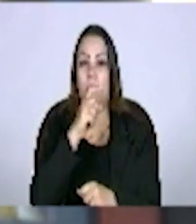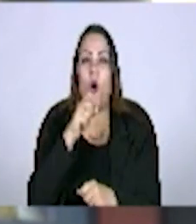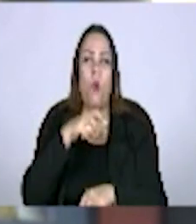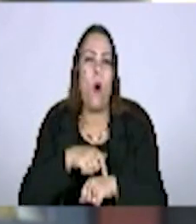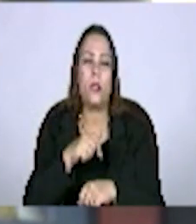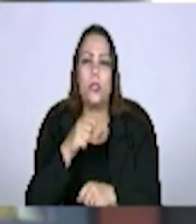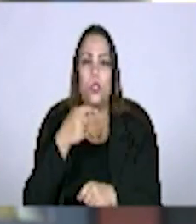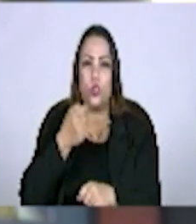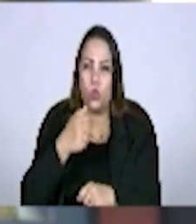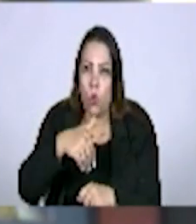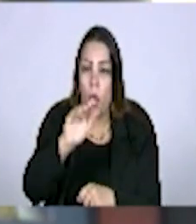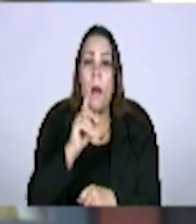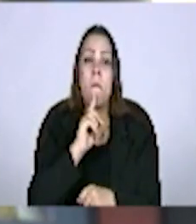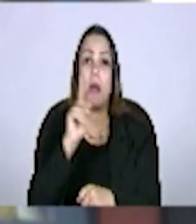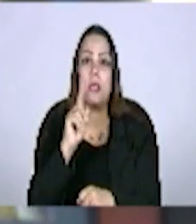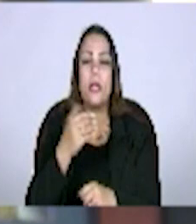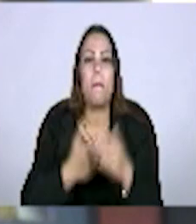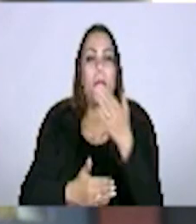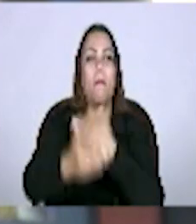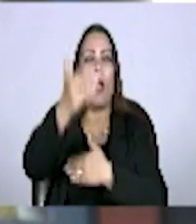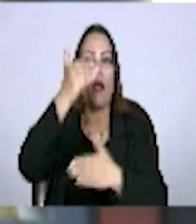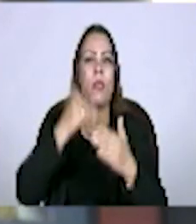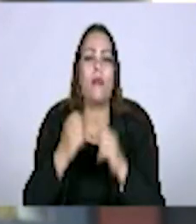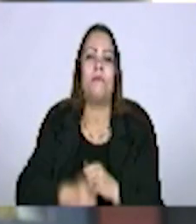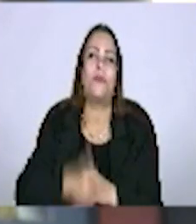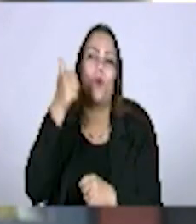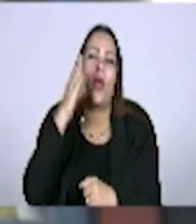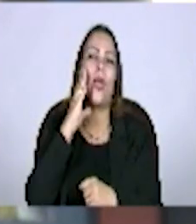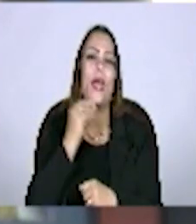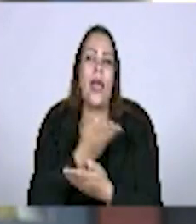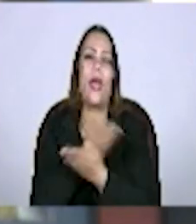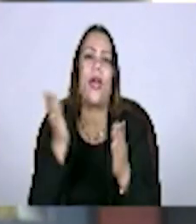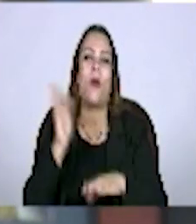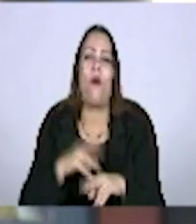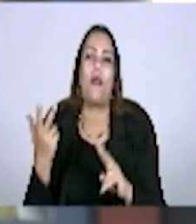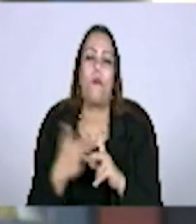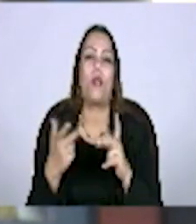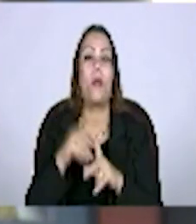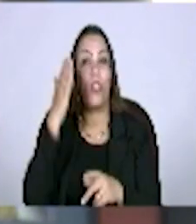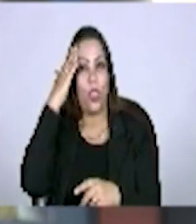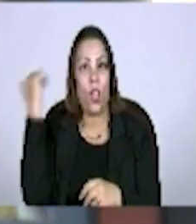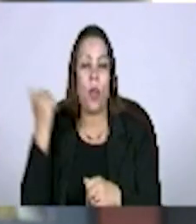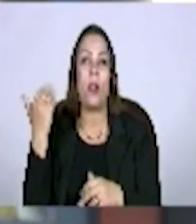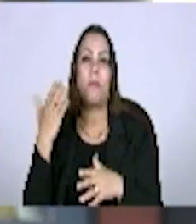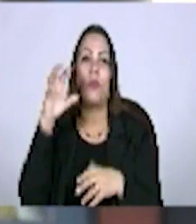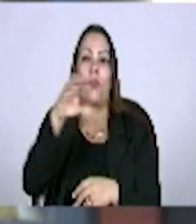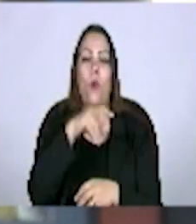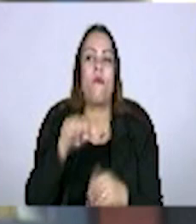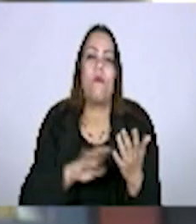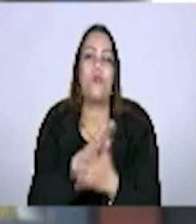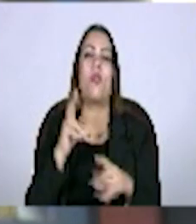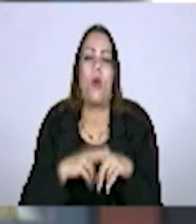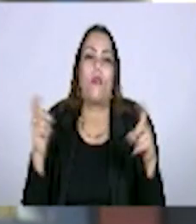زمنيه ولكن العوائد ستكون عوائد وفيره على المجتمع كله ودي خبره الدول اللي مرت ب ازمات